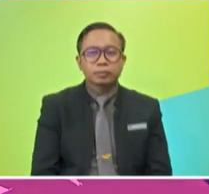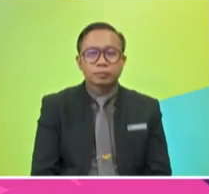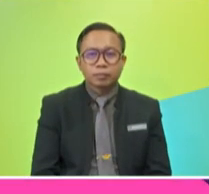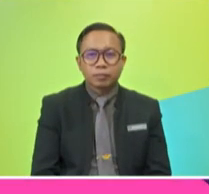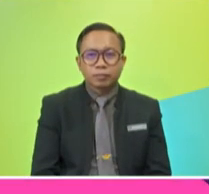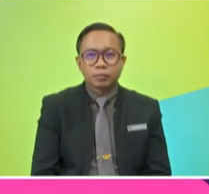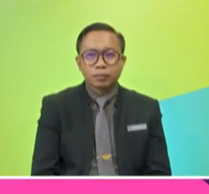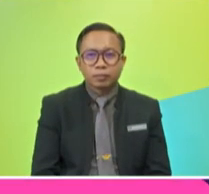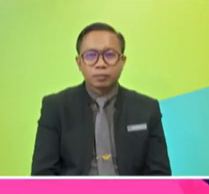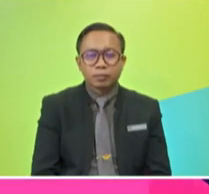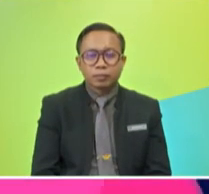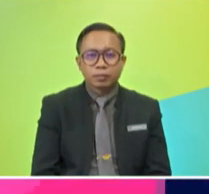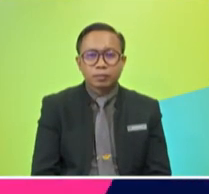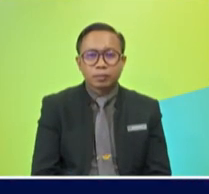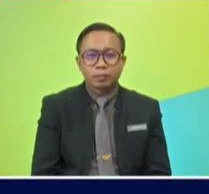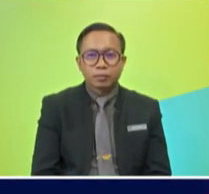Nabi dulu